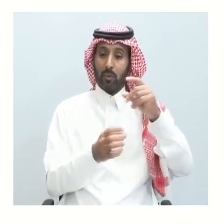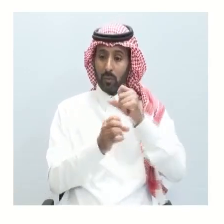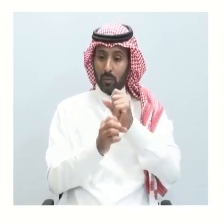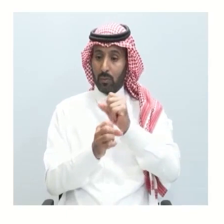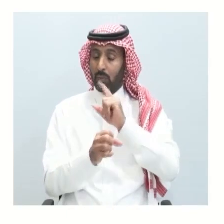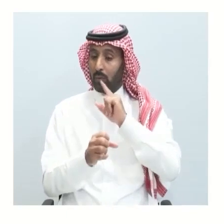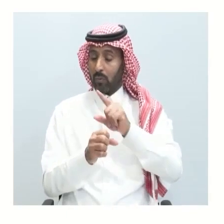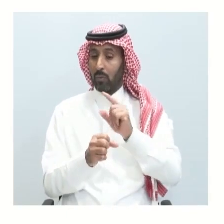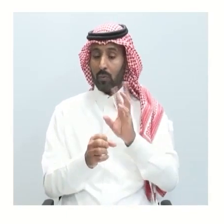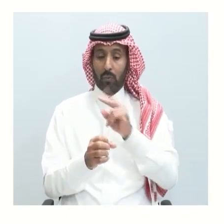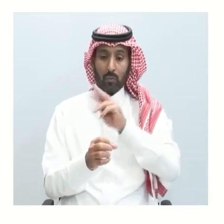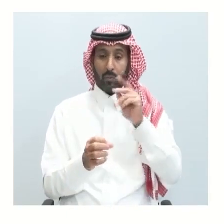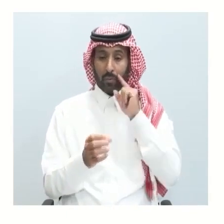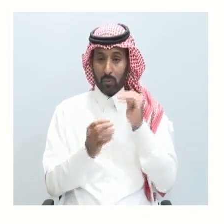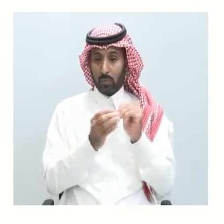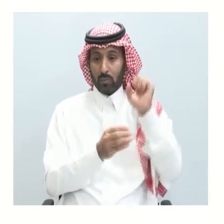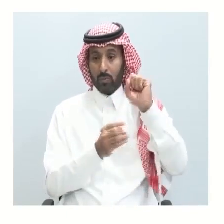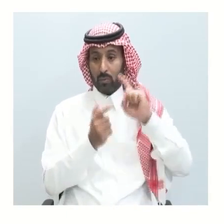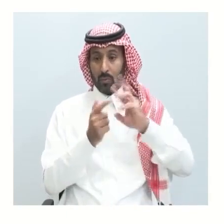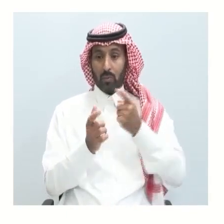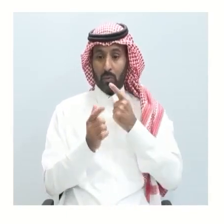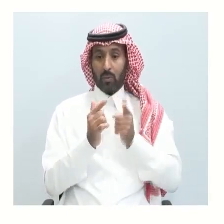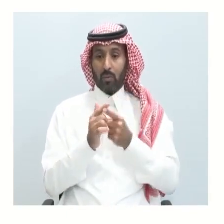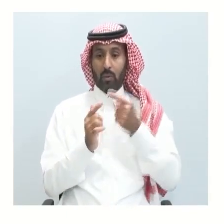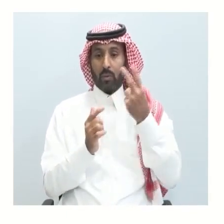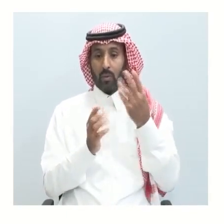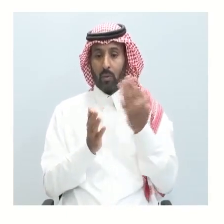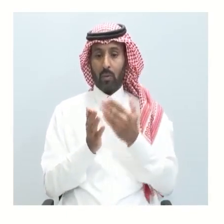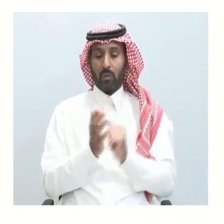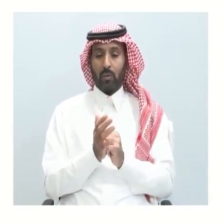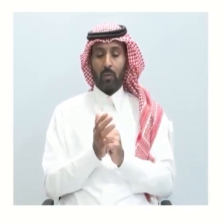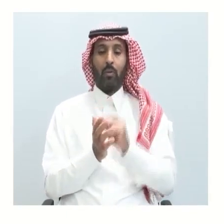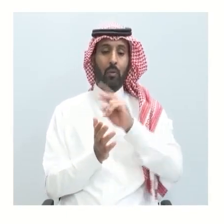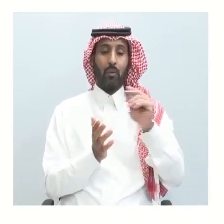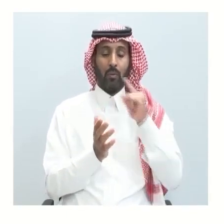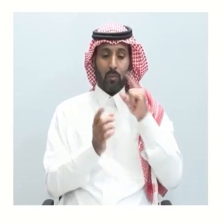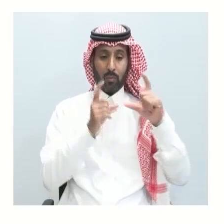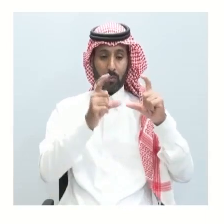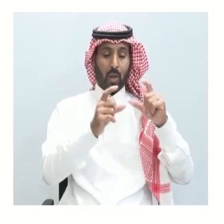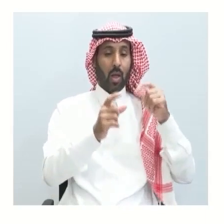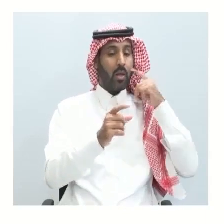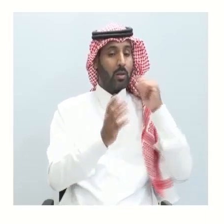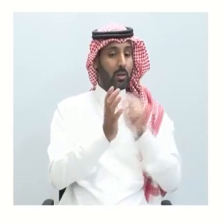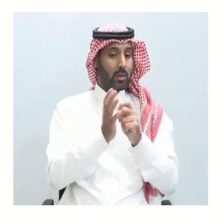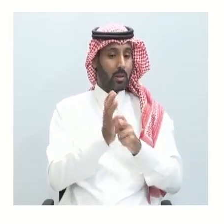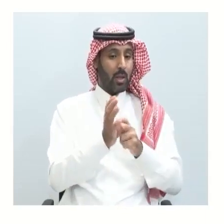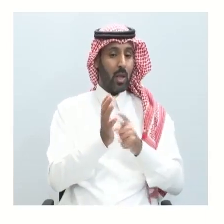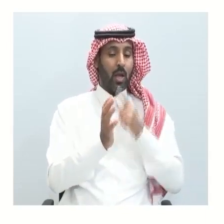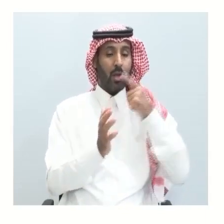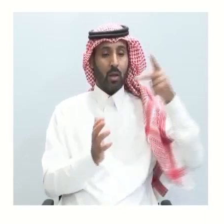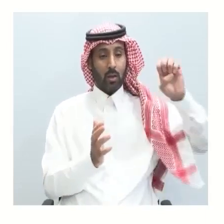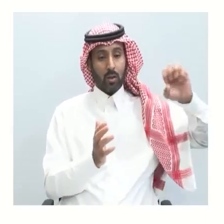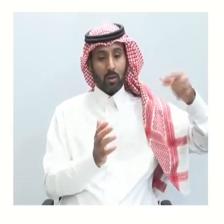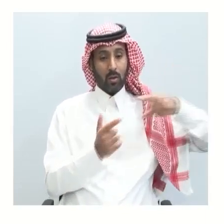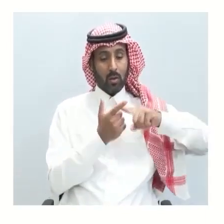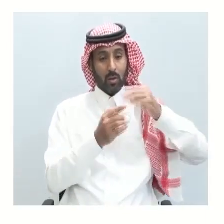هل هناك معاملات؟ نعم، في النواتج يوجد فيه معاملات. إذن سنكتب القانون ونقول الـ KAQ